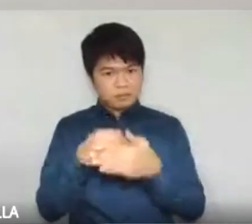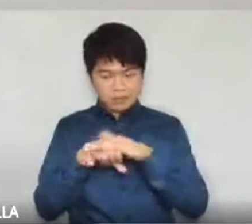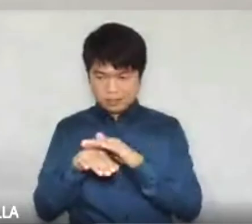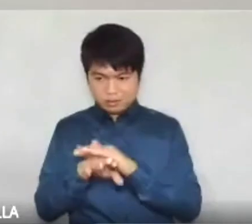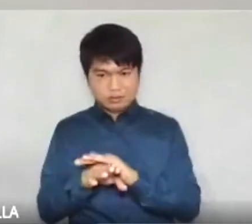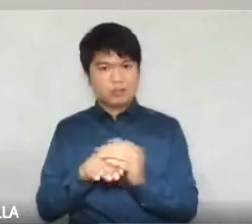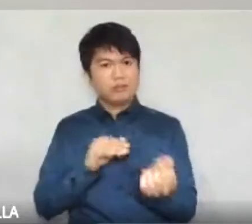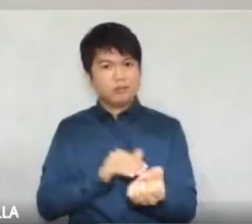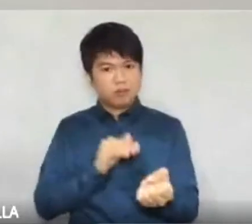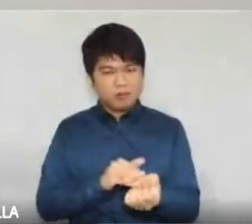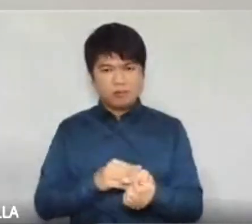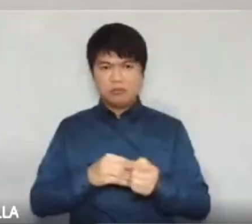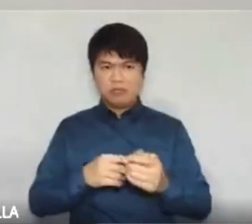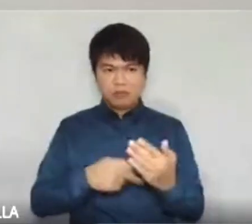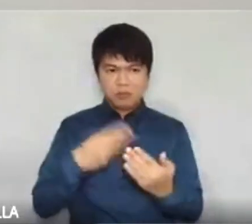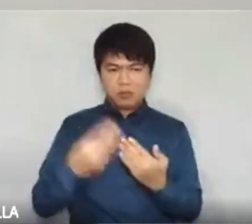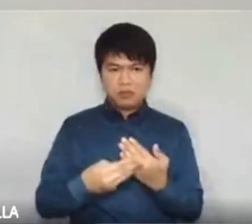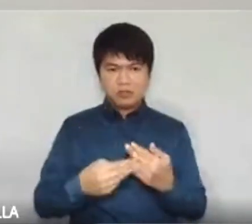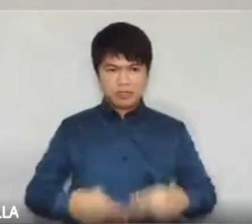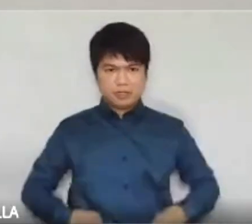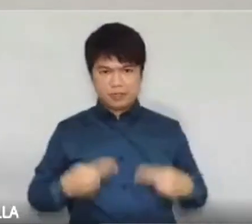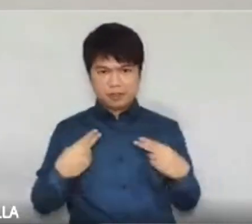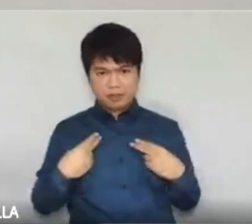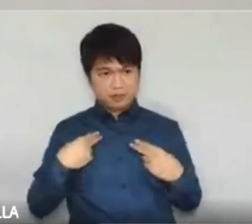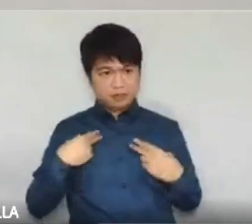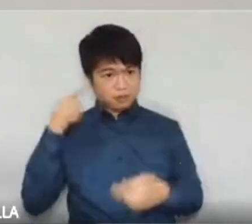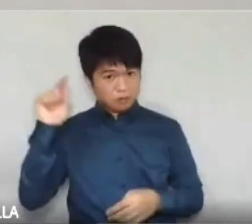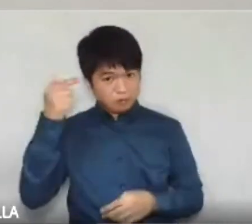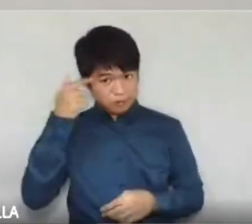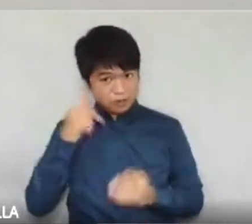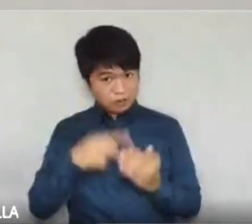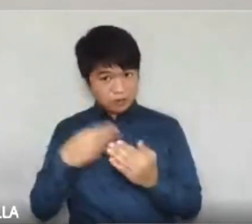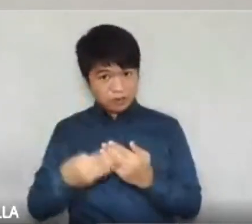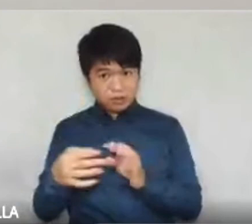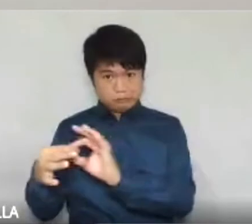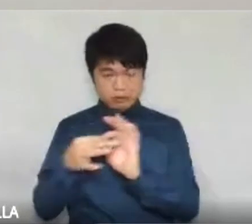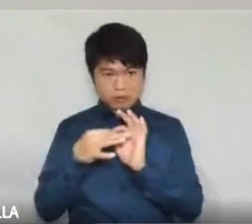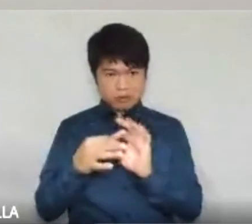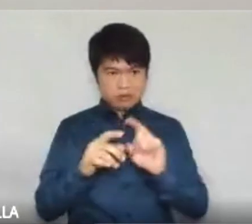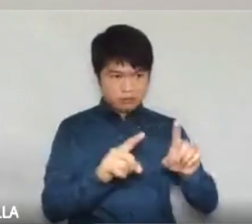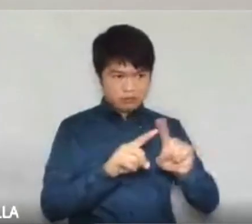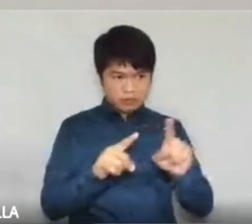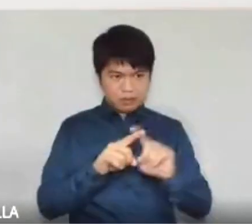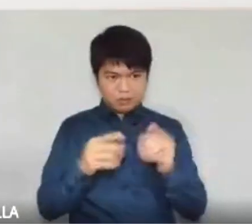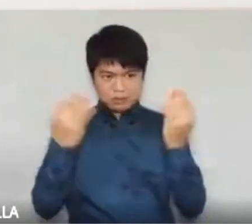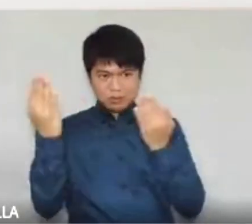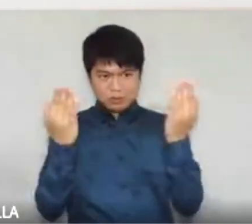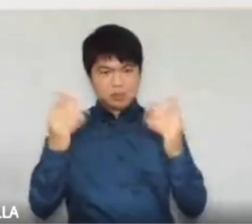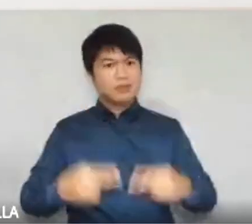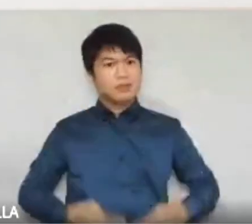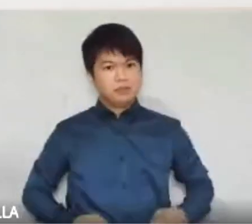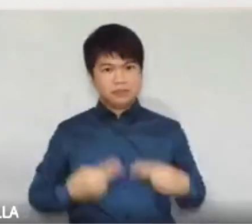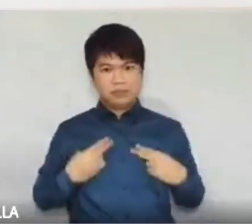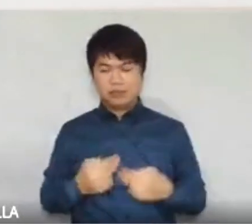espesyalista, sa mga programang pangkalusugan ng pamahalaan, at sa koordinasyon sa iba pang serbisyong pangkalusugan. Ang